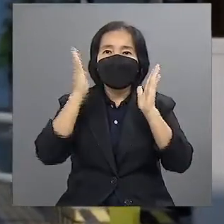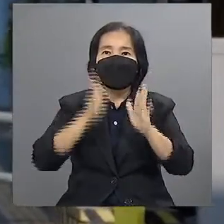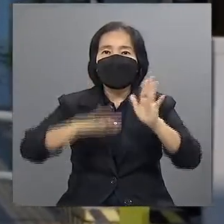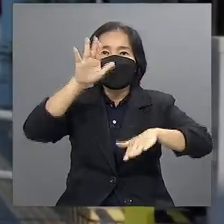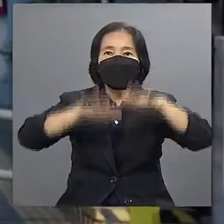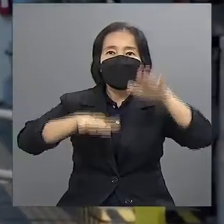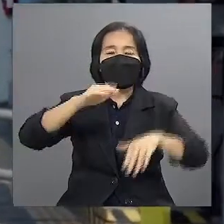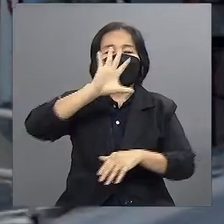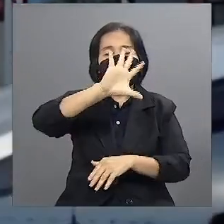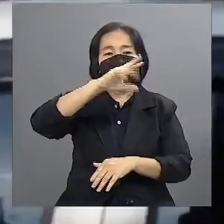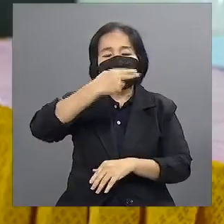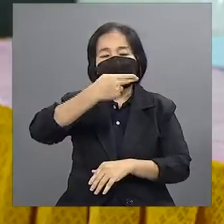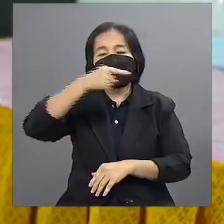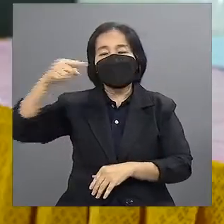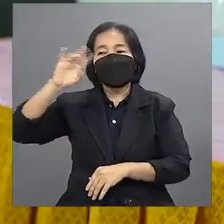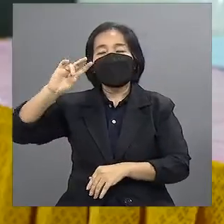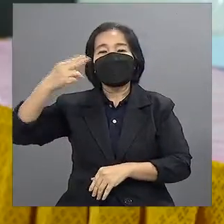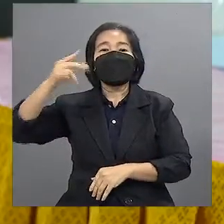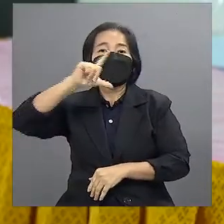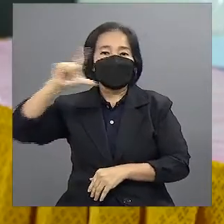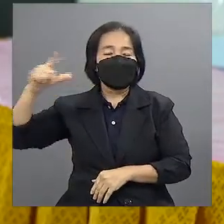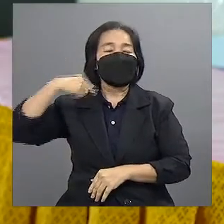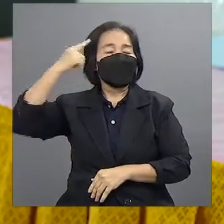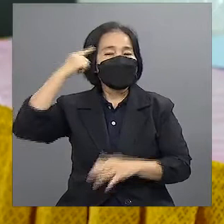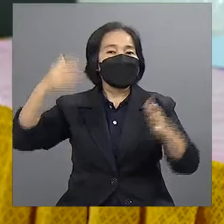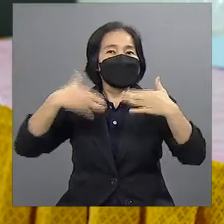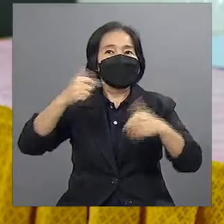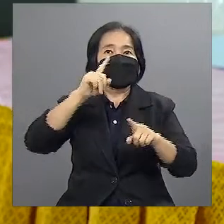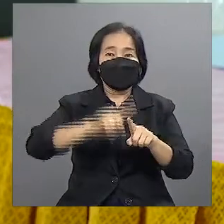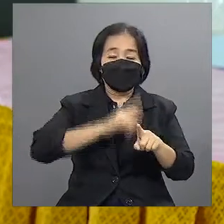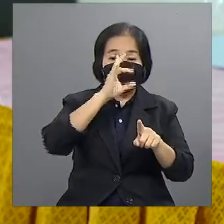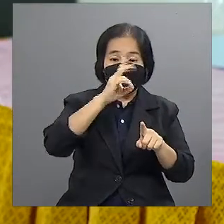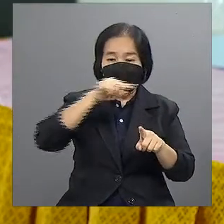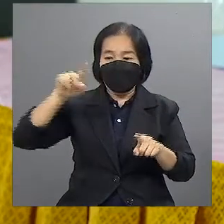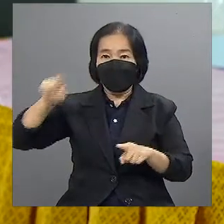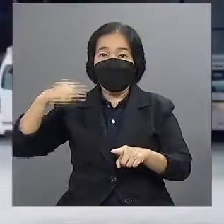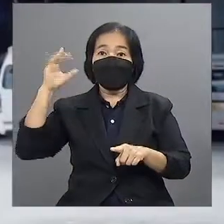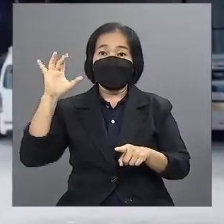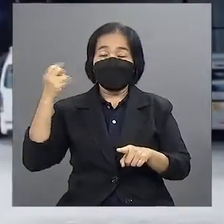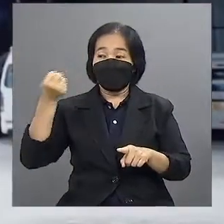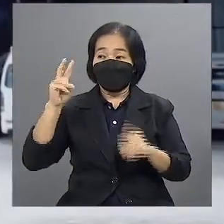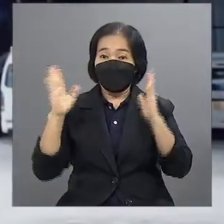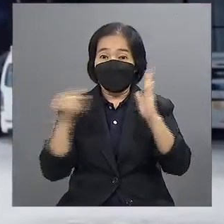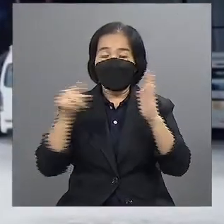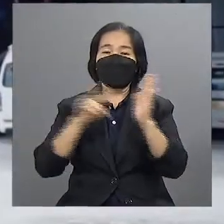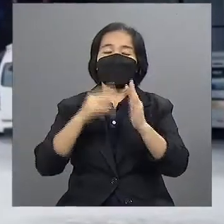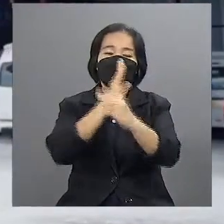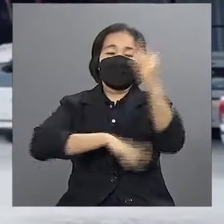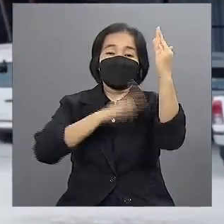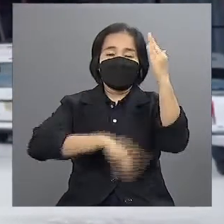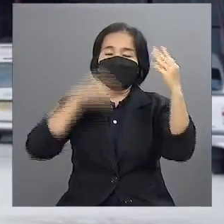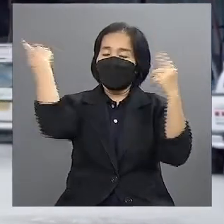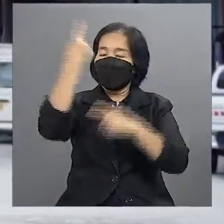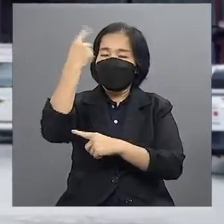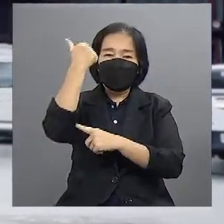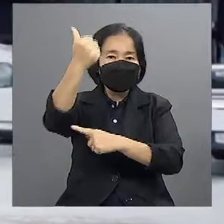้ถ้าเปิดในเดือนกรรกาดาจนถงศันวา ประมาณ 53% จะเป็นมลขาเพิมของจัว